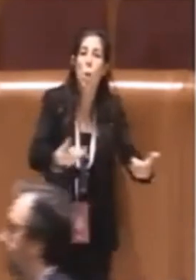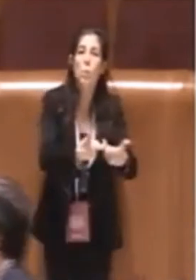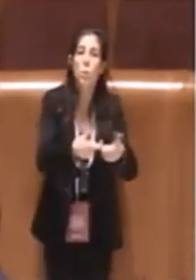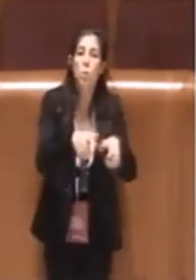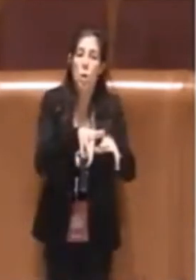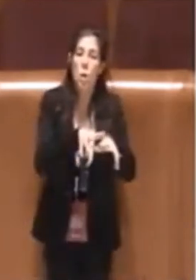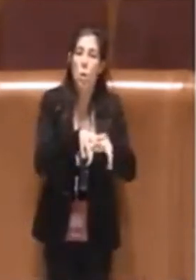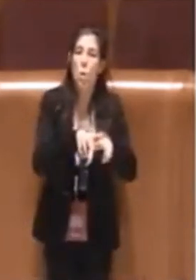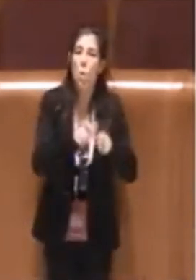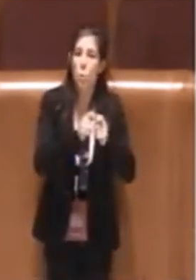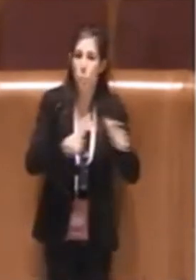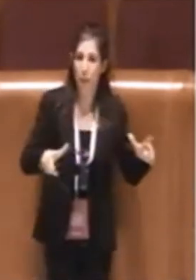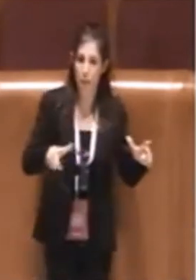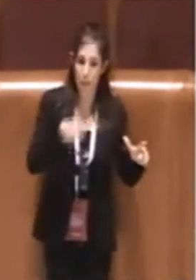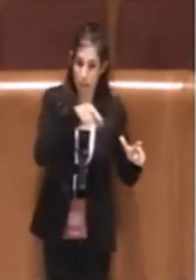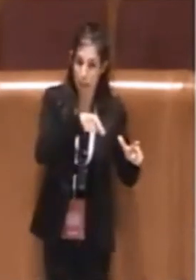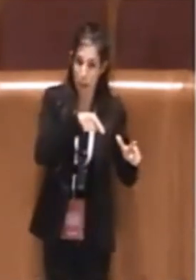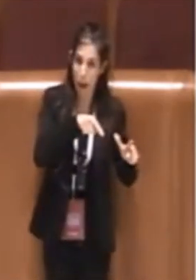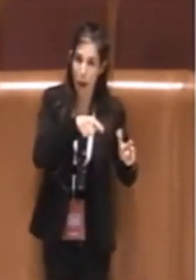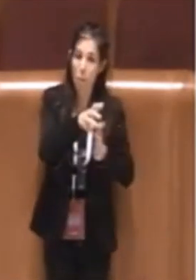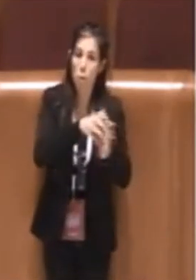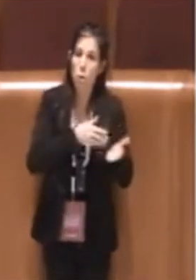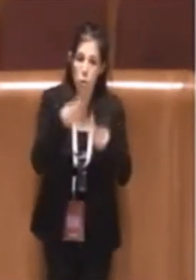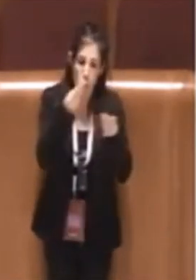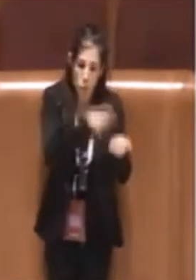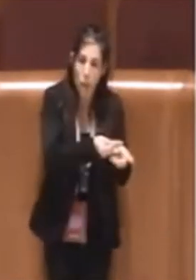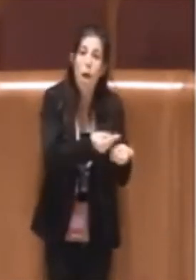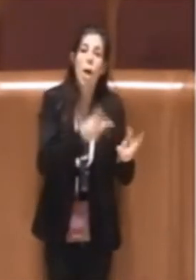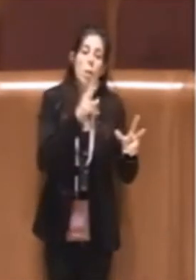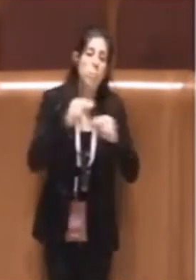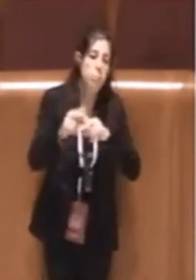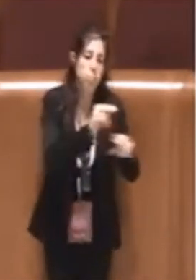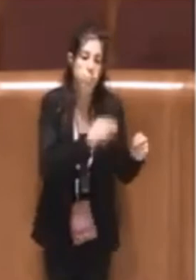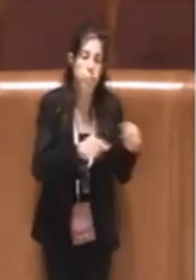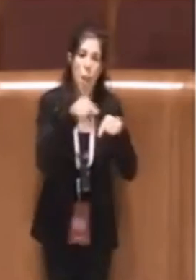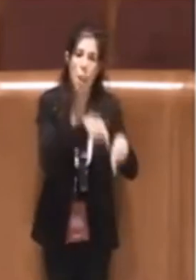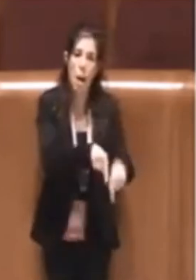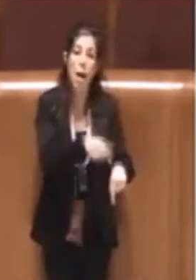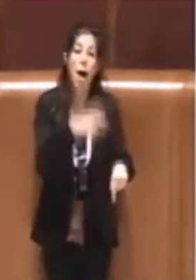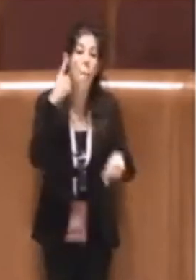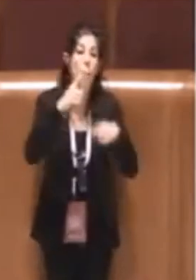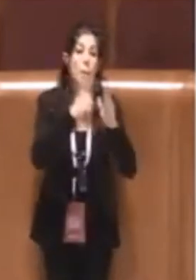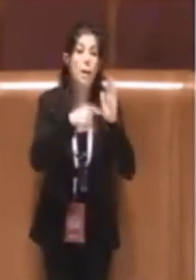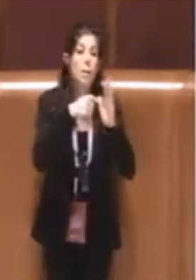quindi di riportare il testo della mozione in commissione già dal mese di gennaio. Grazie.